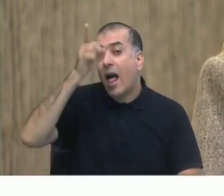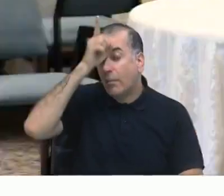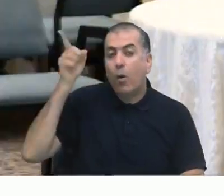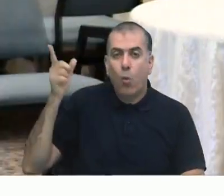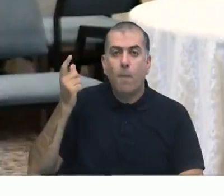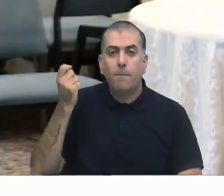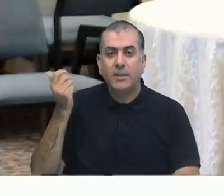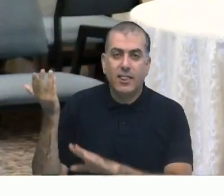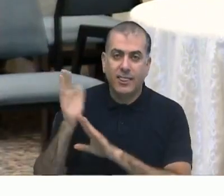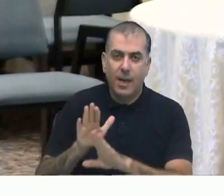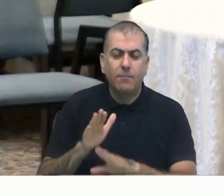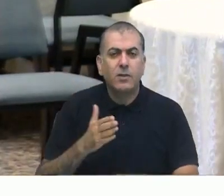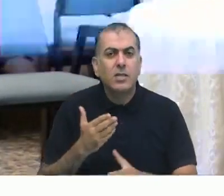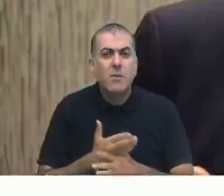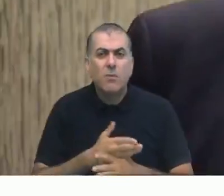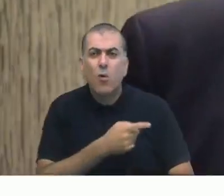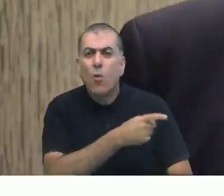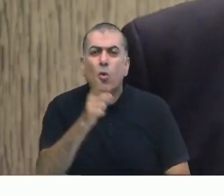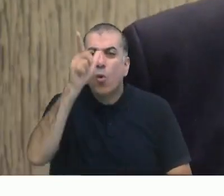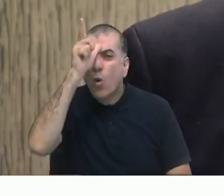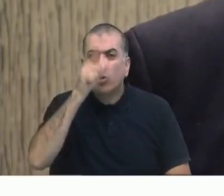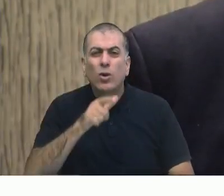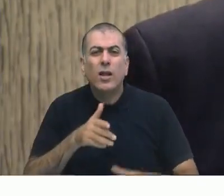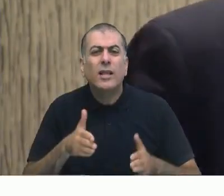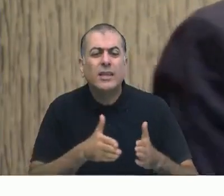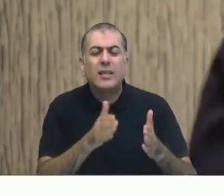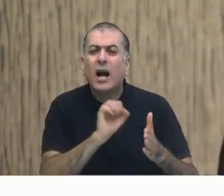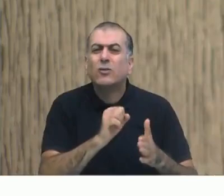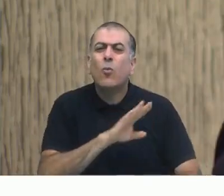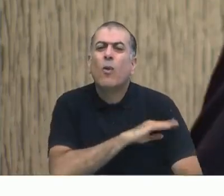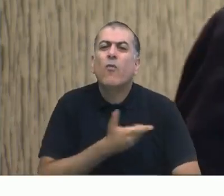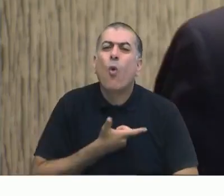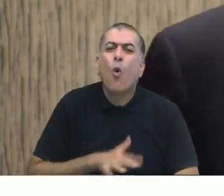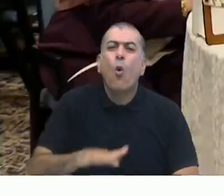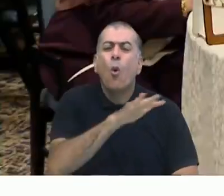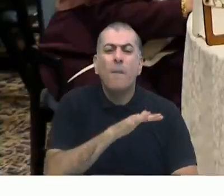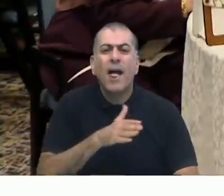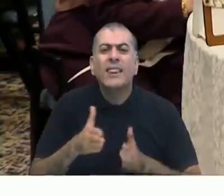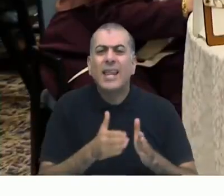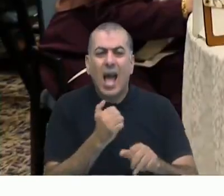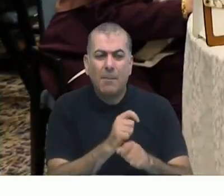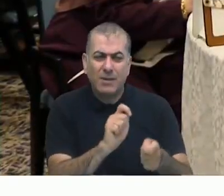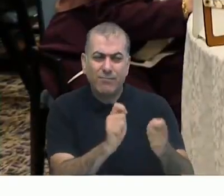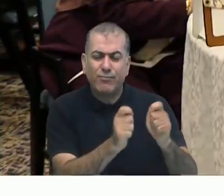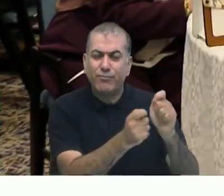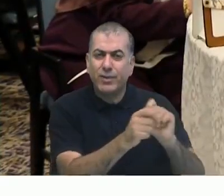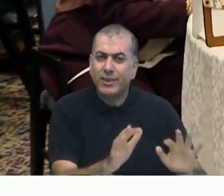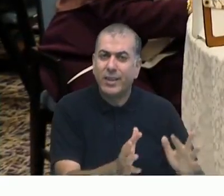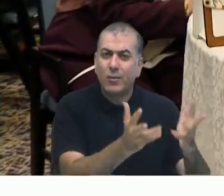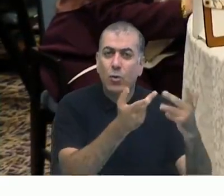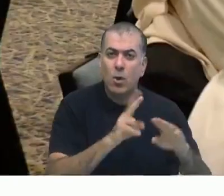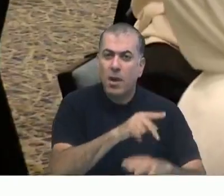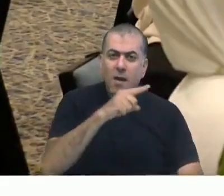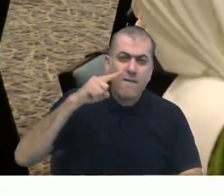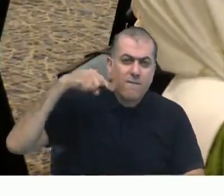والتنميه يعمل على دعم مشاريع الاصلاح الاردنيه وتنفيذ خريطه طريق تحديث القطاع العام بما في ذلك فكره